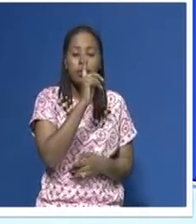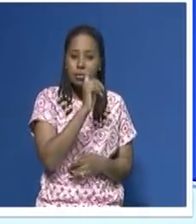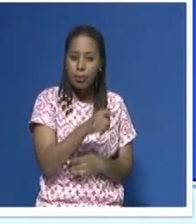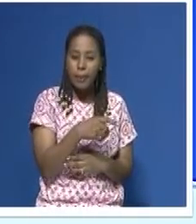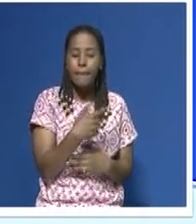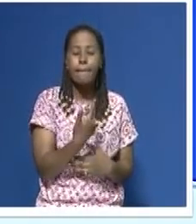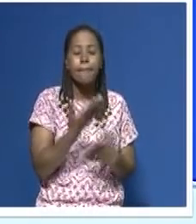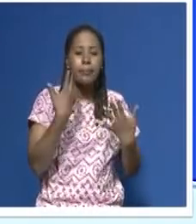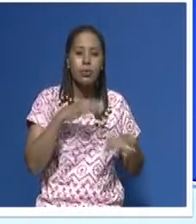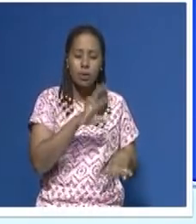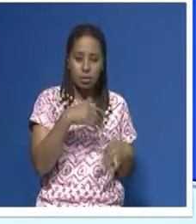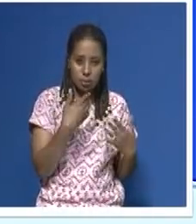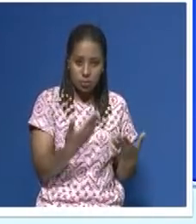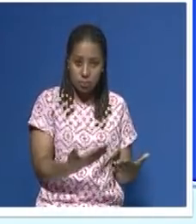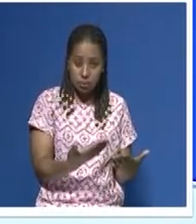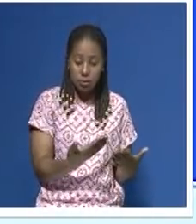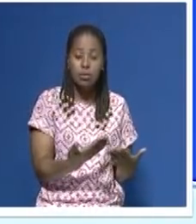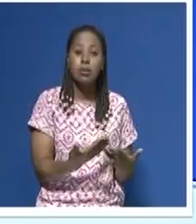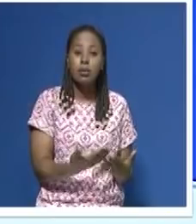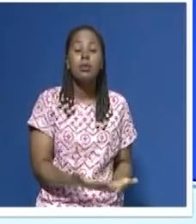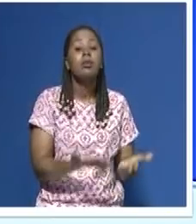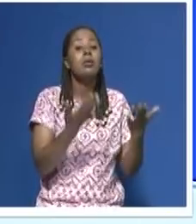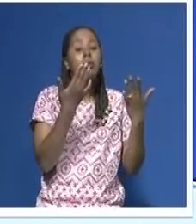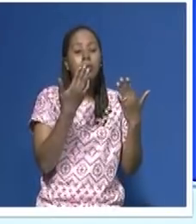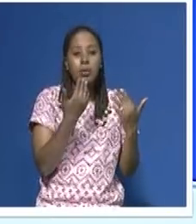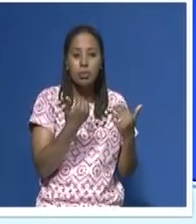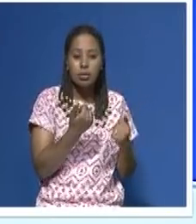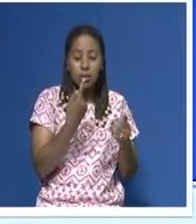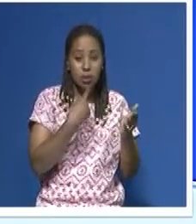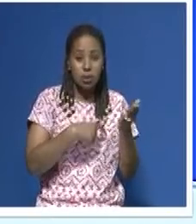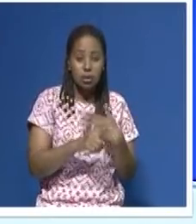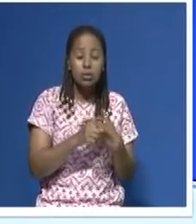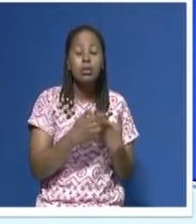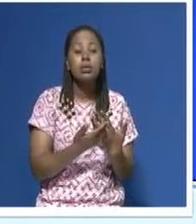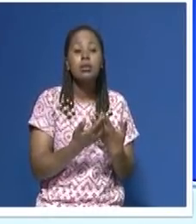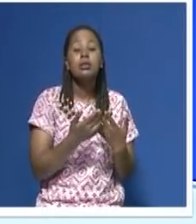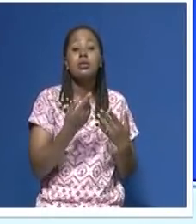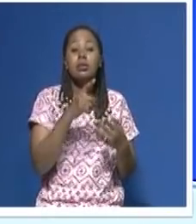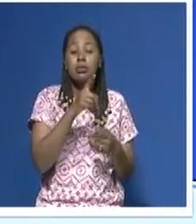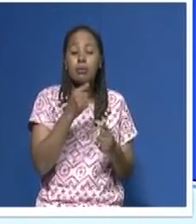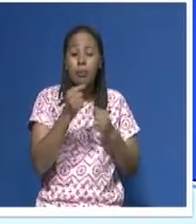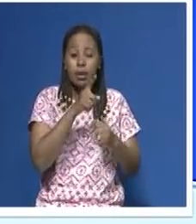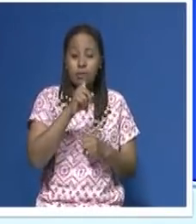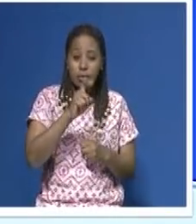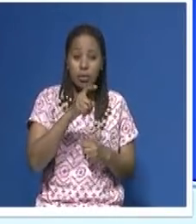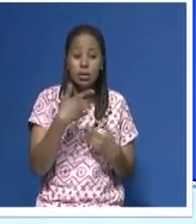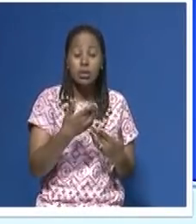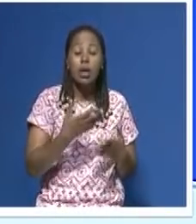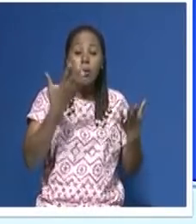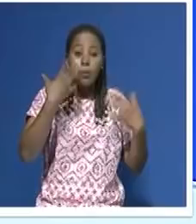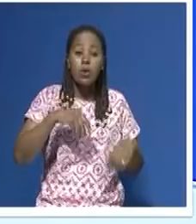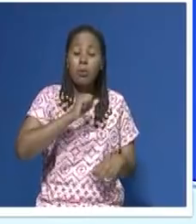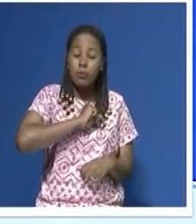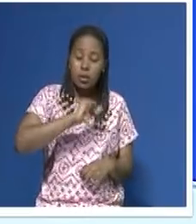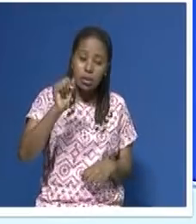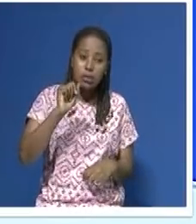ambapo mwili wake sasa umeweza, katika mapambano ya mwili na vile vimelea, mwili umefanikiwa